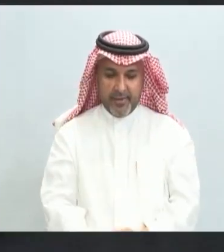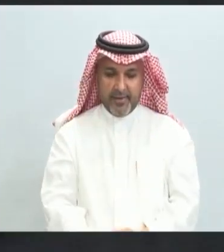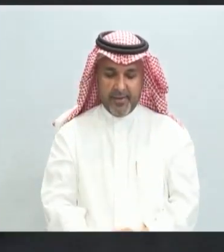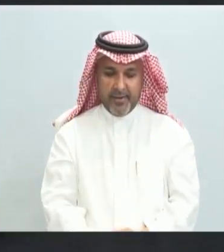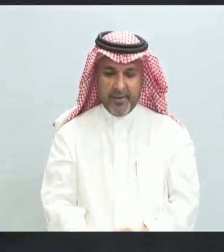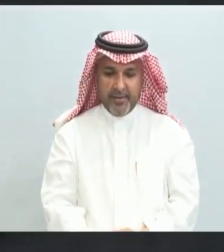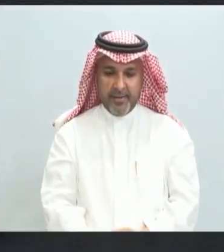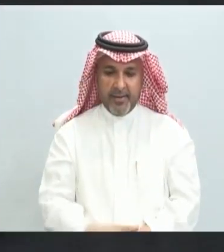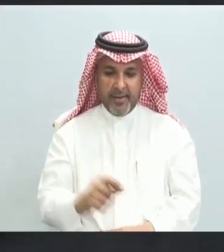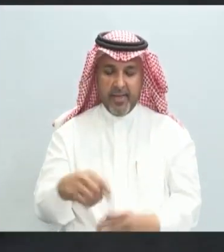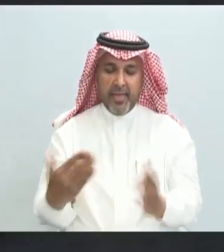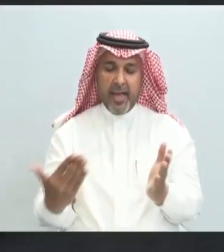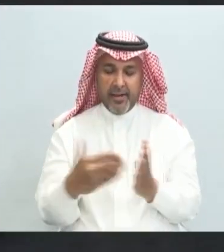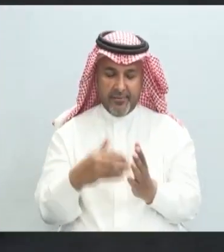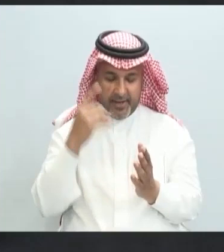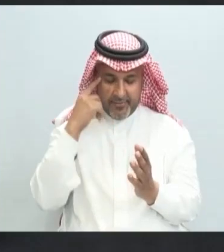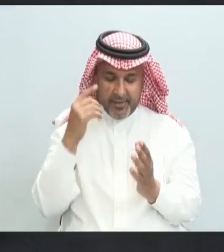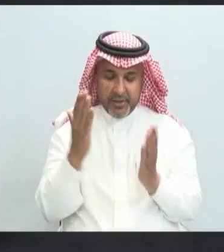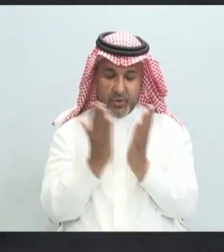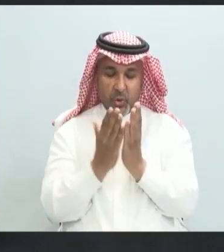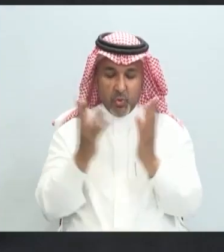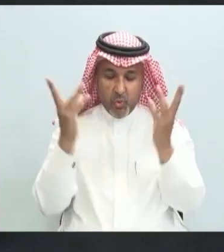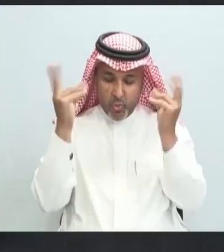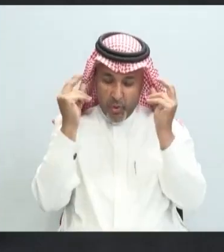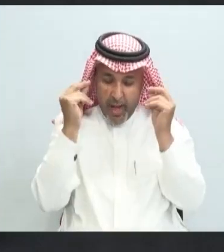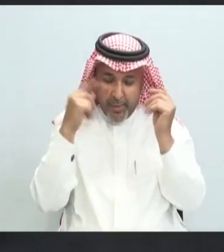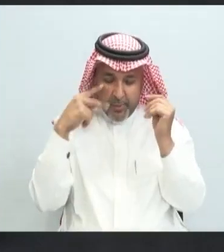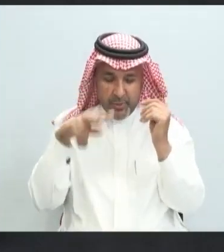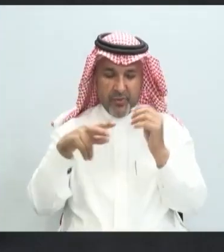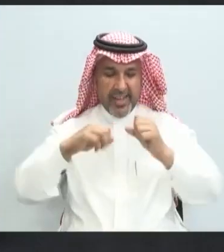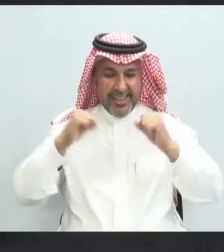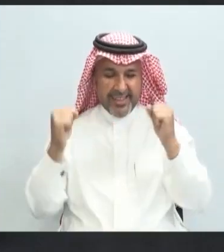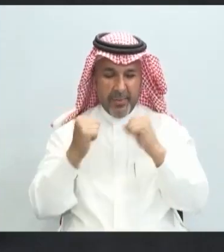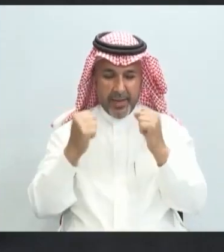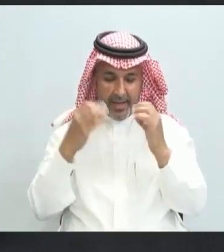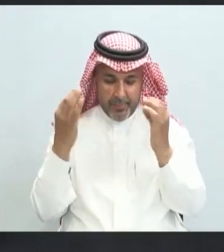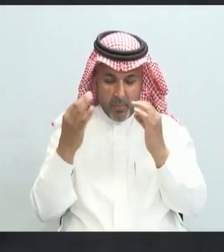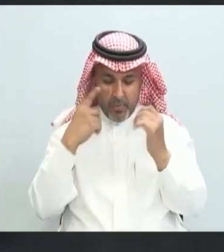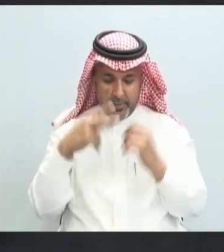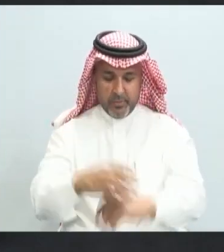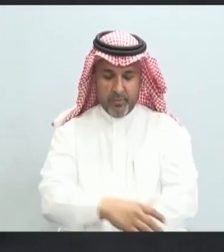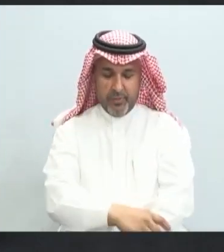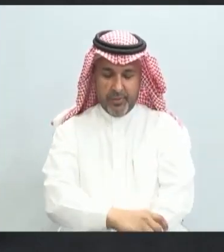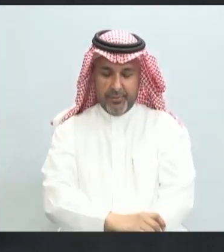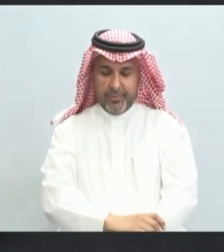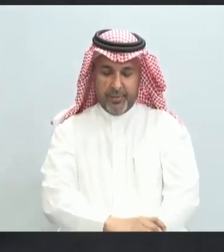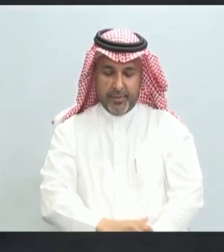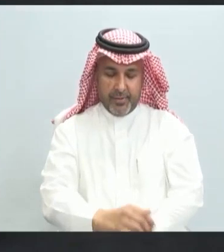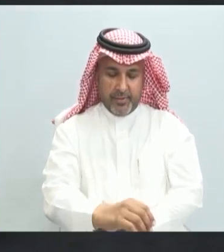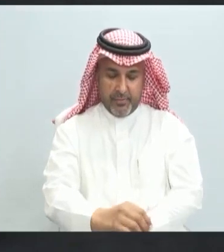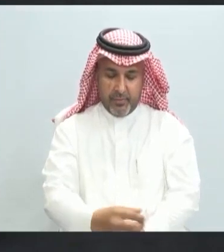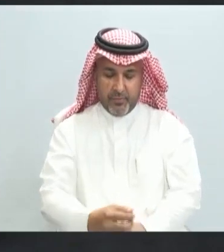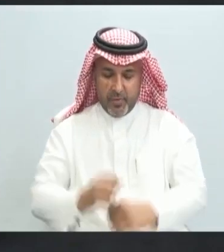نكون وصلنا الى نهايه الدرس يعني ختمنا الامثله الثلاثه لكن عندنا مثال مهم جدا حقيقه او بعض الاسئله في اسئله